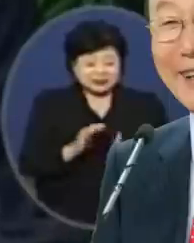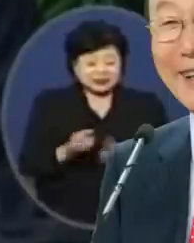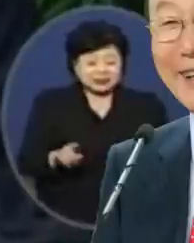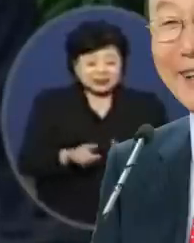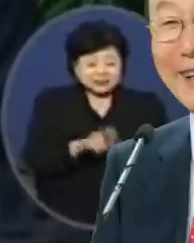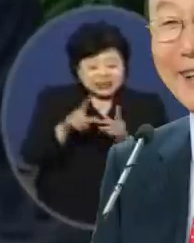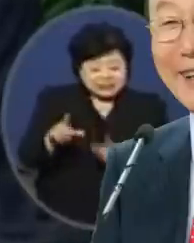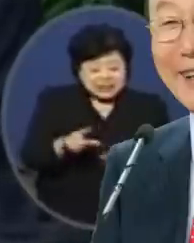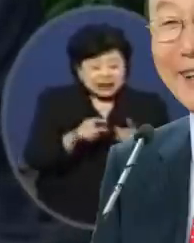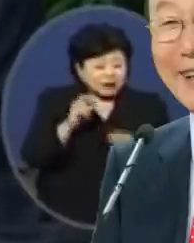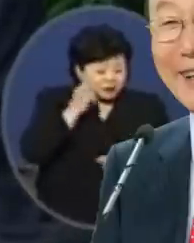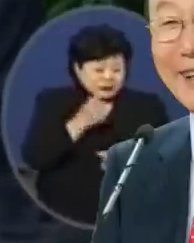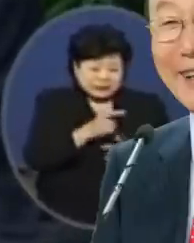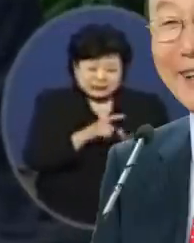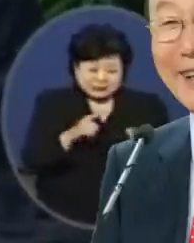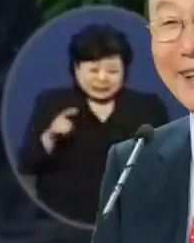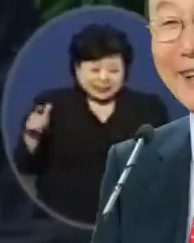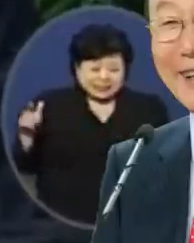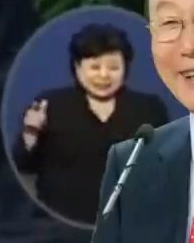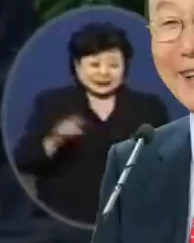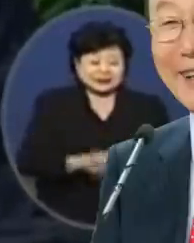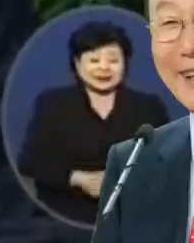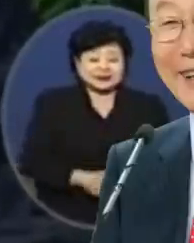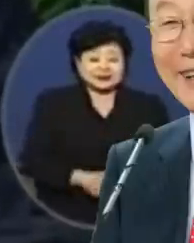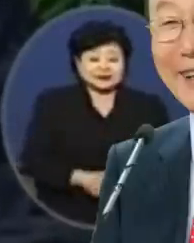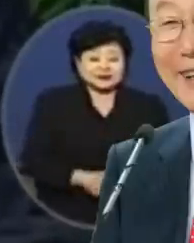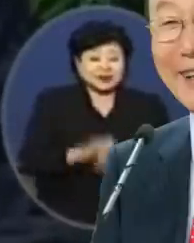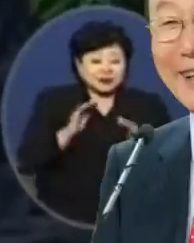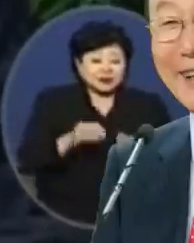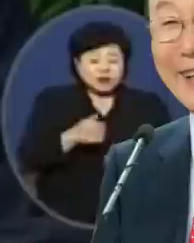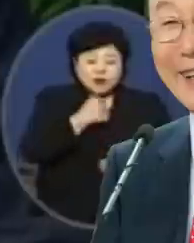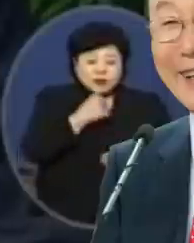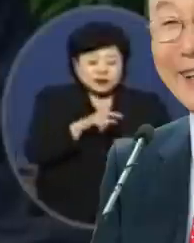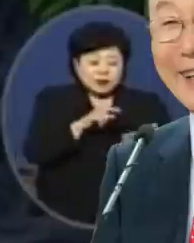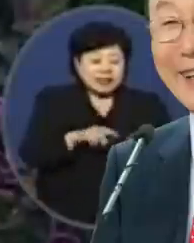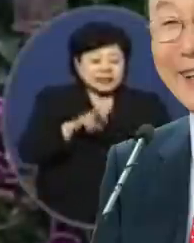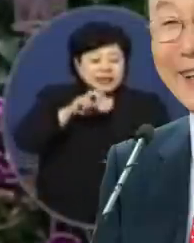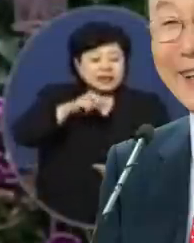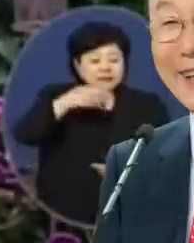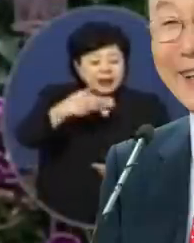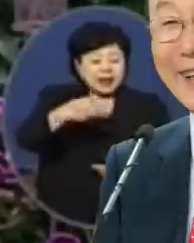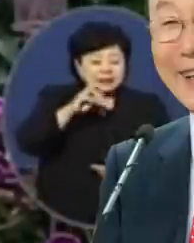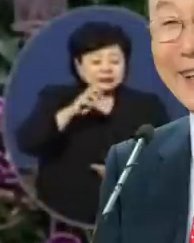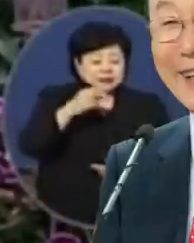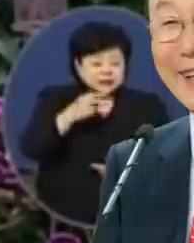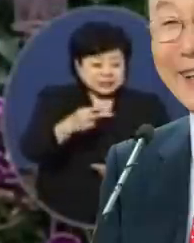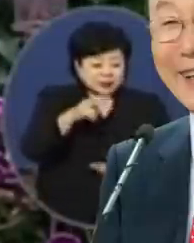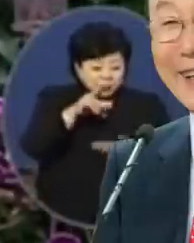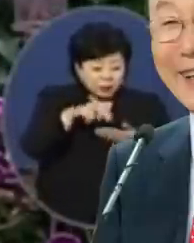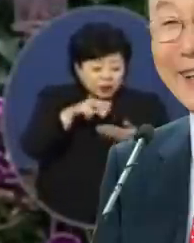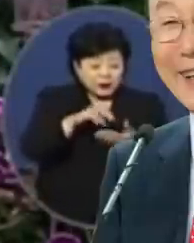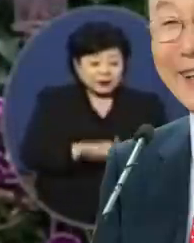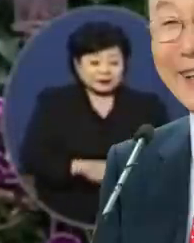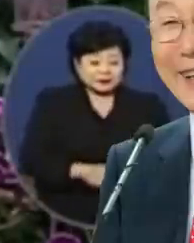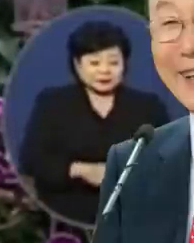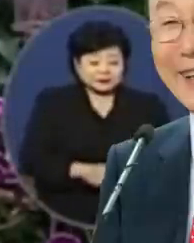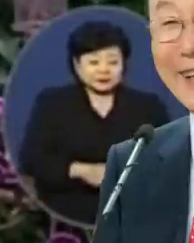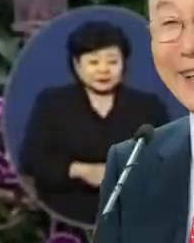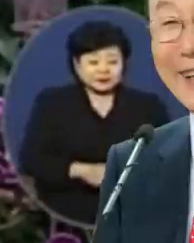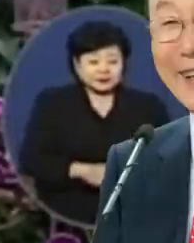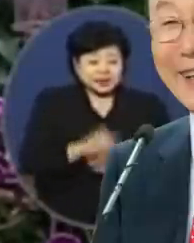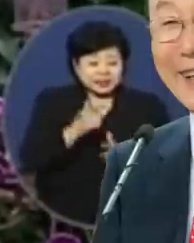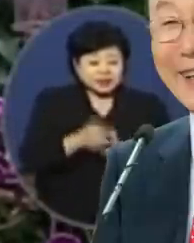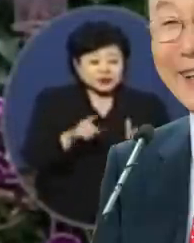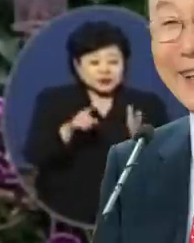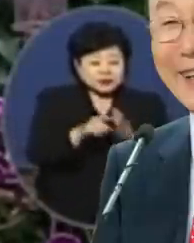신앙생활을 하는 것이 그렇게 어렵지 않습니다. 오늘 로마서 8장 28절로 32절에 우리